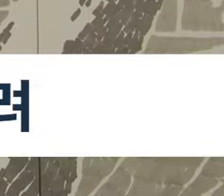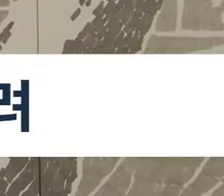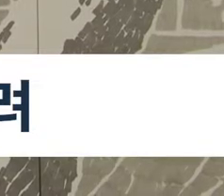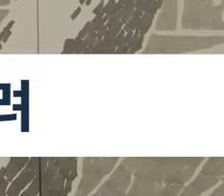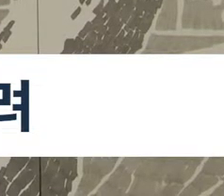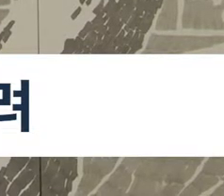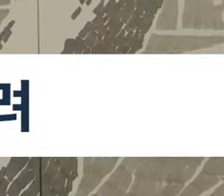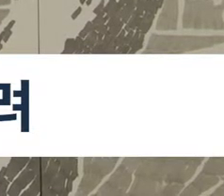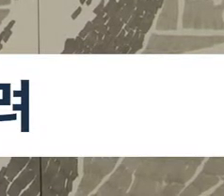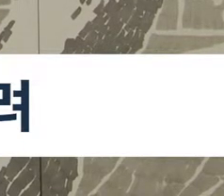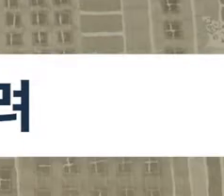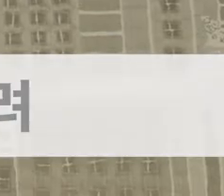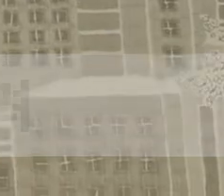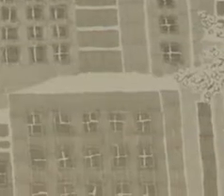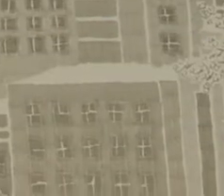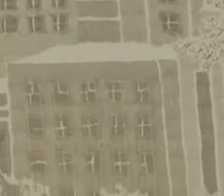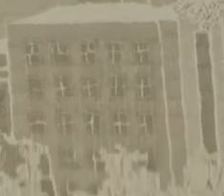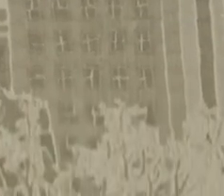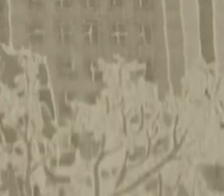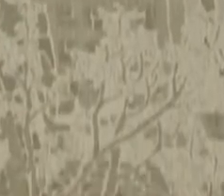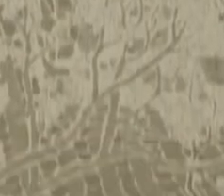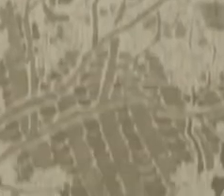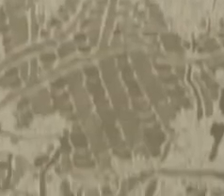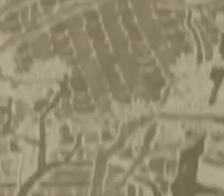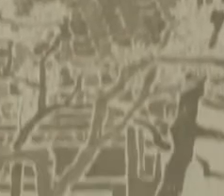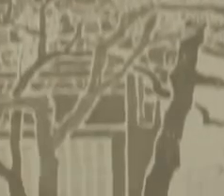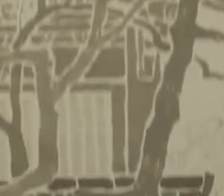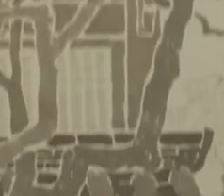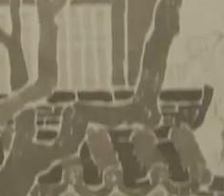1층 제1, 2 기획 전시실에서 열립니다.